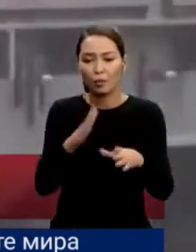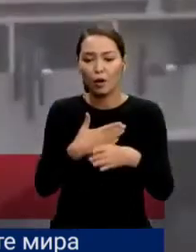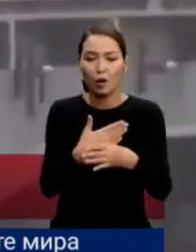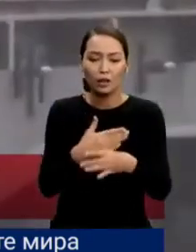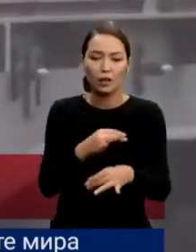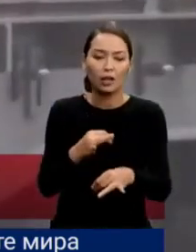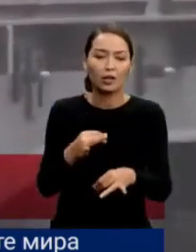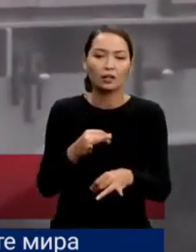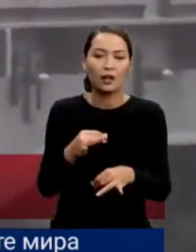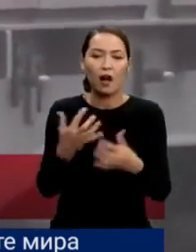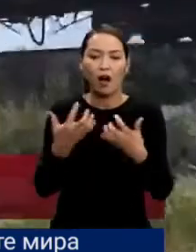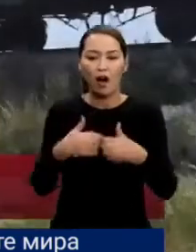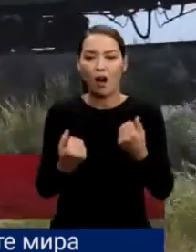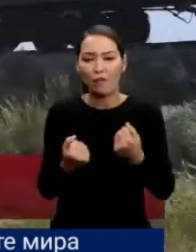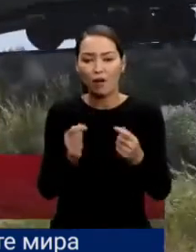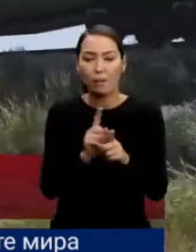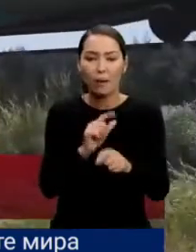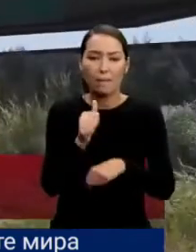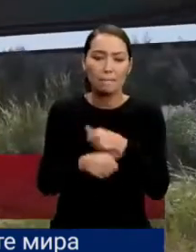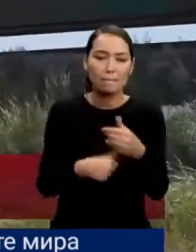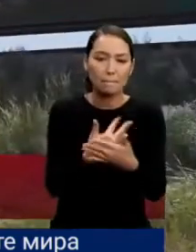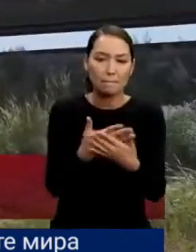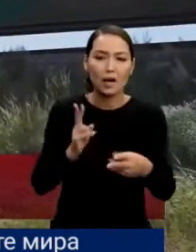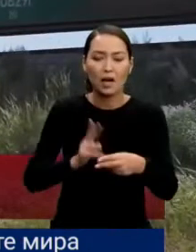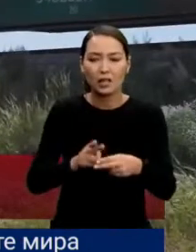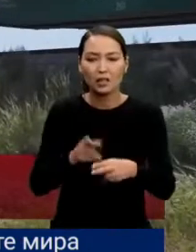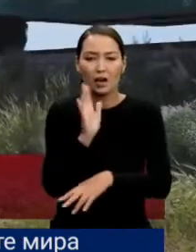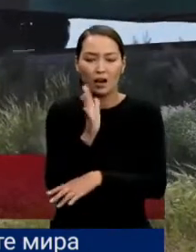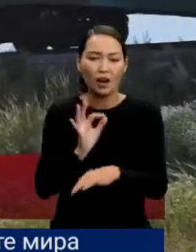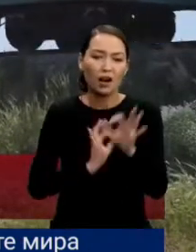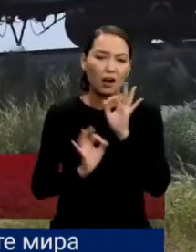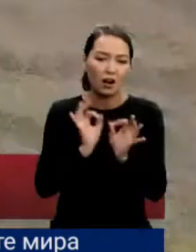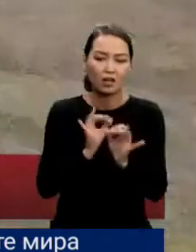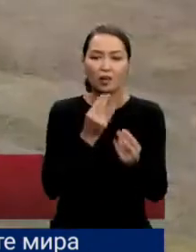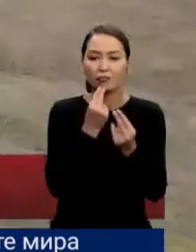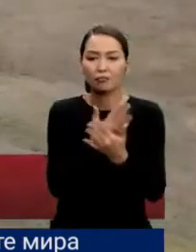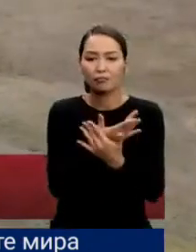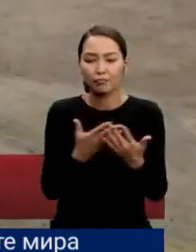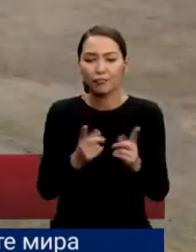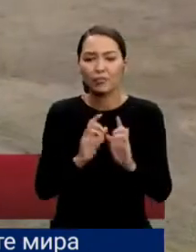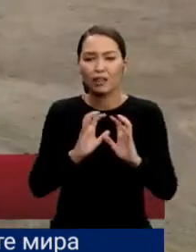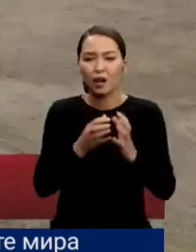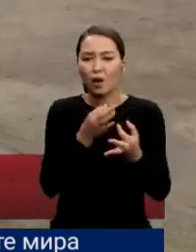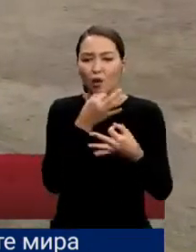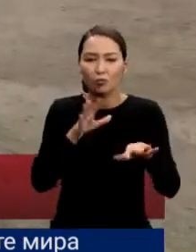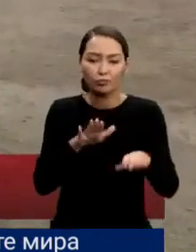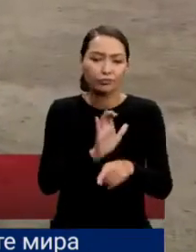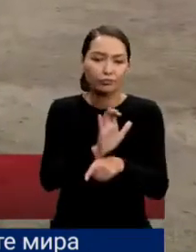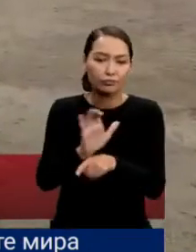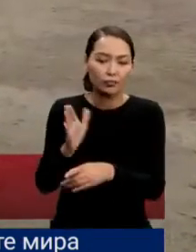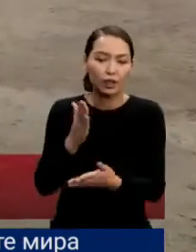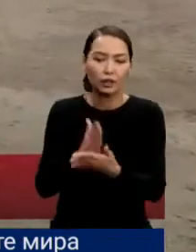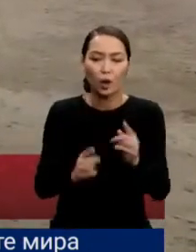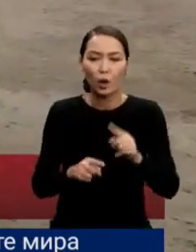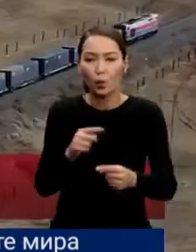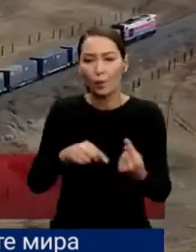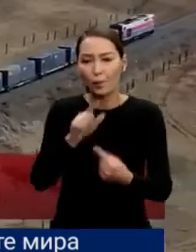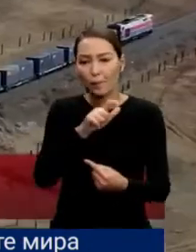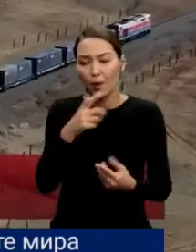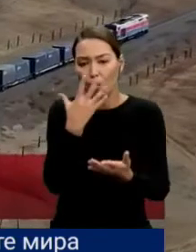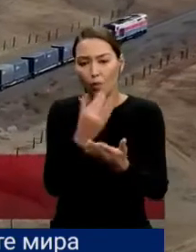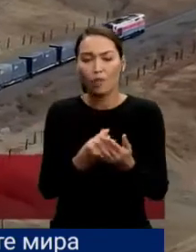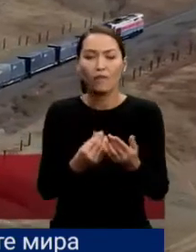мен автомобильдер, құрылыс жабдықтары мен материалдары, көмір, қағаз, дәрі-дәрмек және тамақ өнімдері әлемнің әр нүктесіне жол тартады. Отандық кәсіпкерлер өз